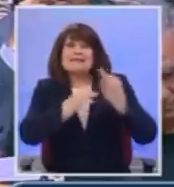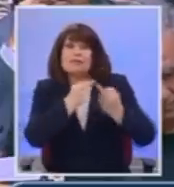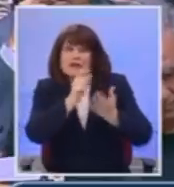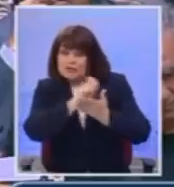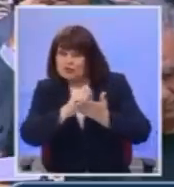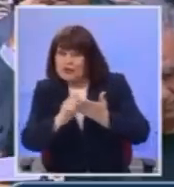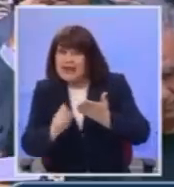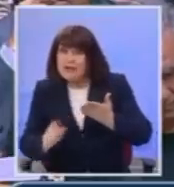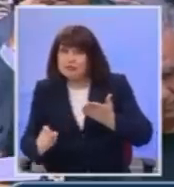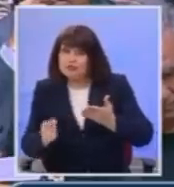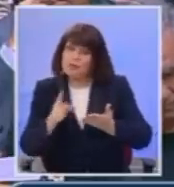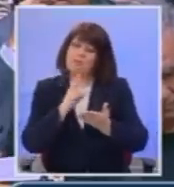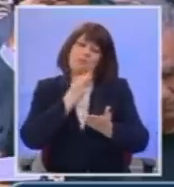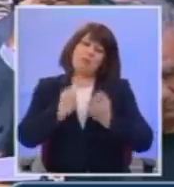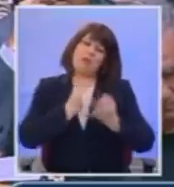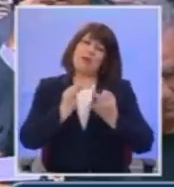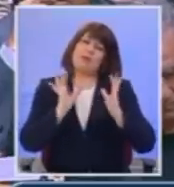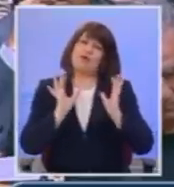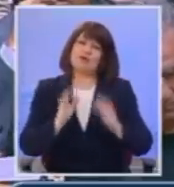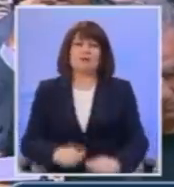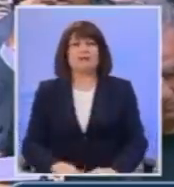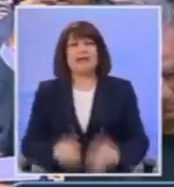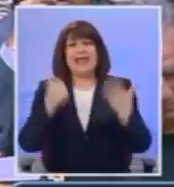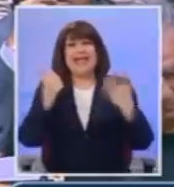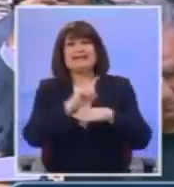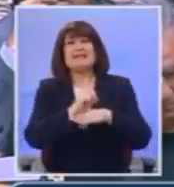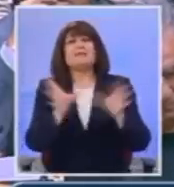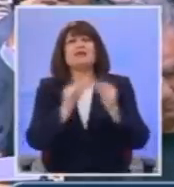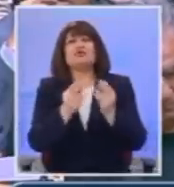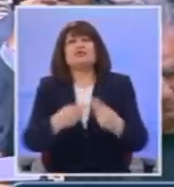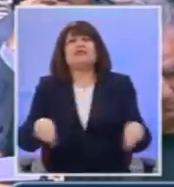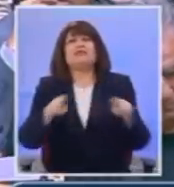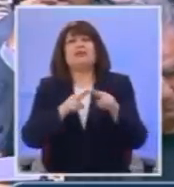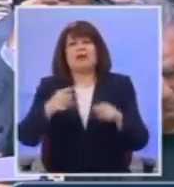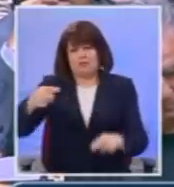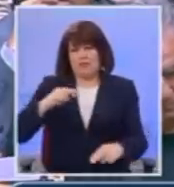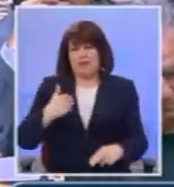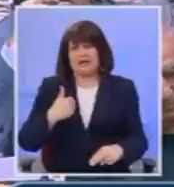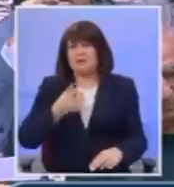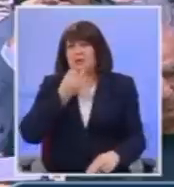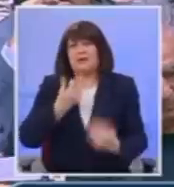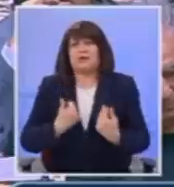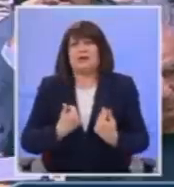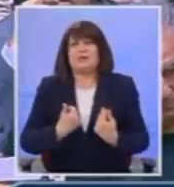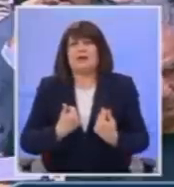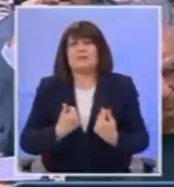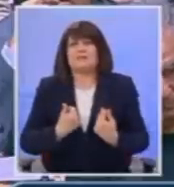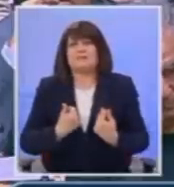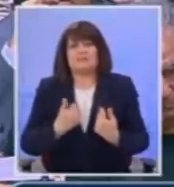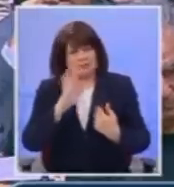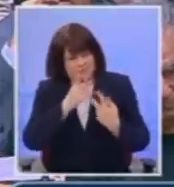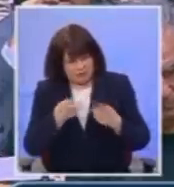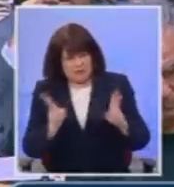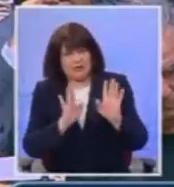θα πω. Δηλαδή, μιλήσατε 6 λεπτά για τα συμβούλια, απαντώντας σε κάτι που εγώ δεν έχω θέσει. Όχι, επιτρέψτε